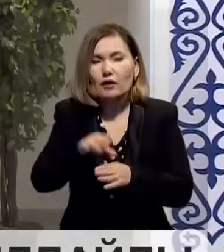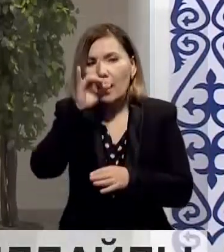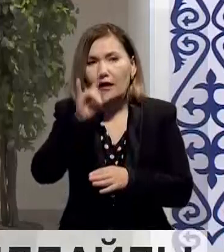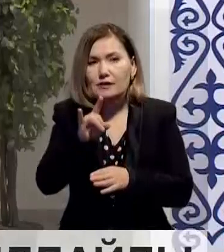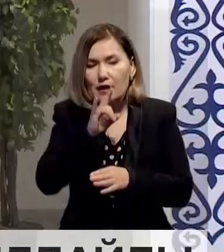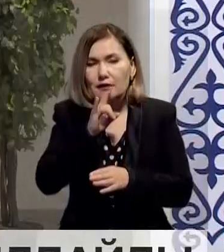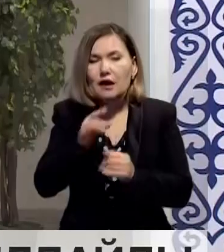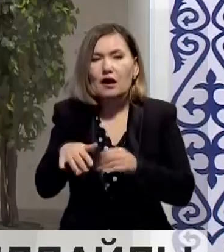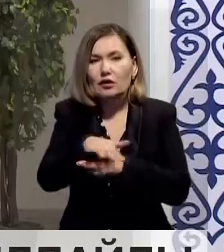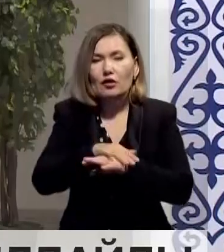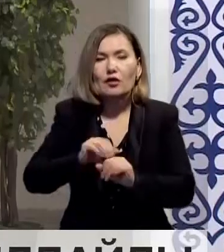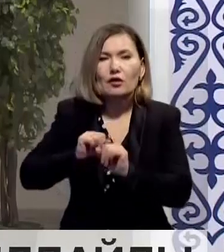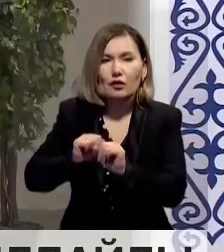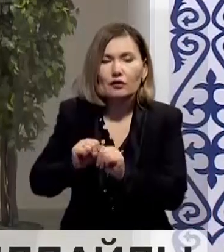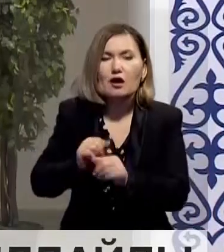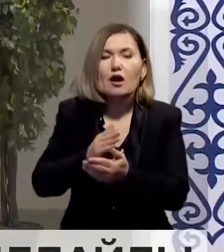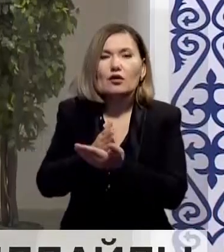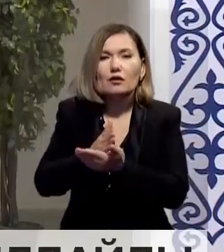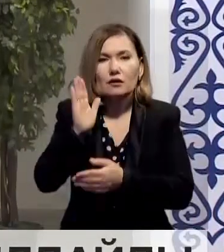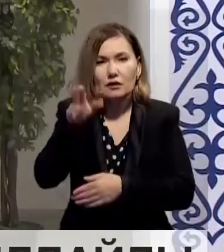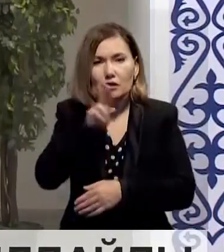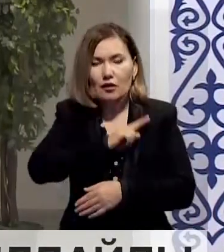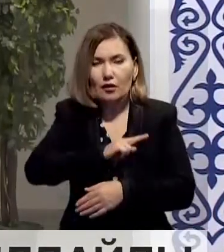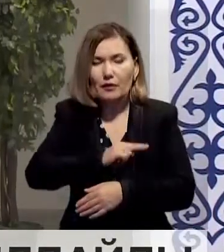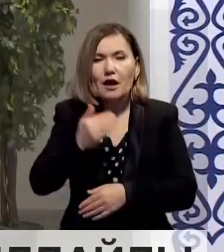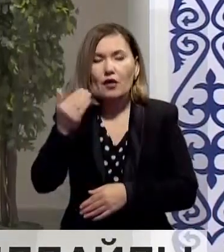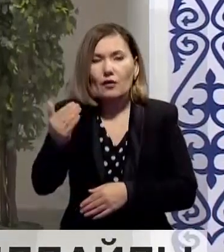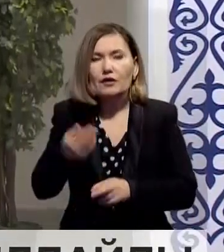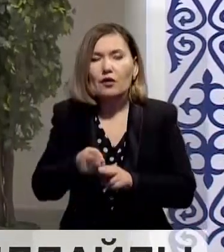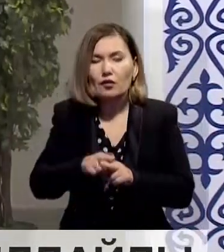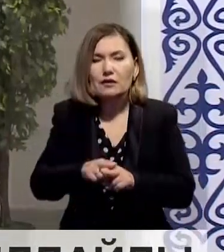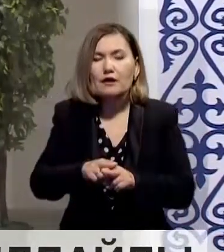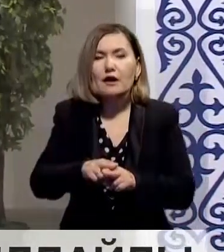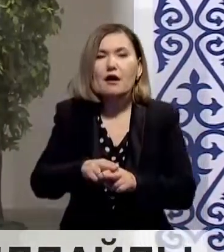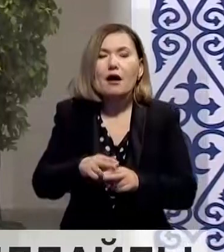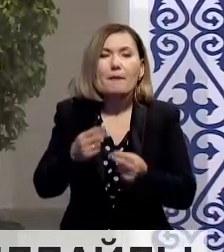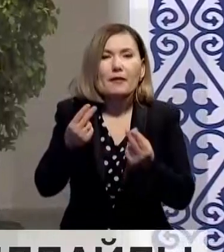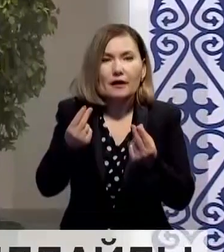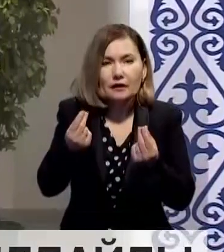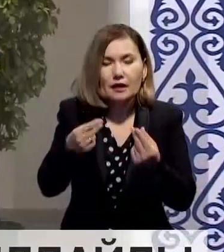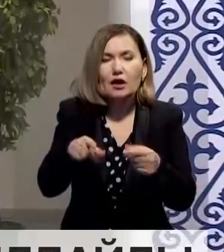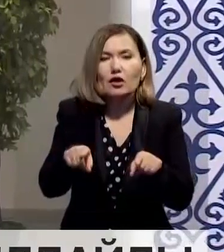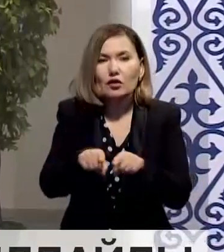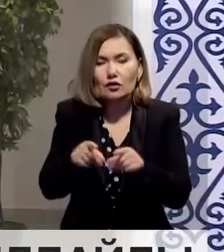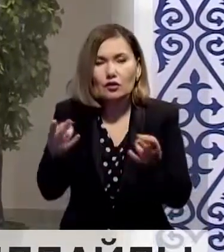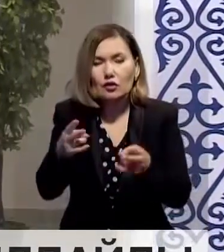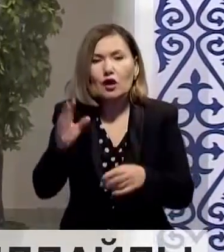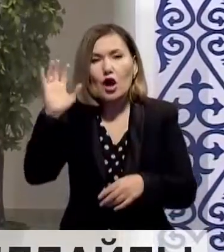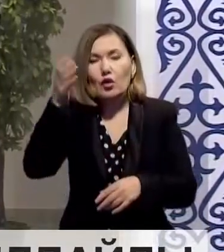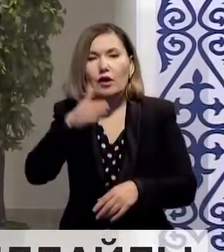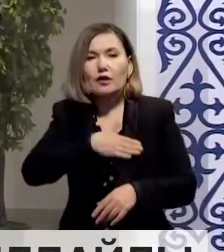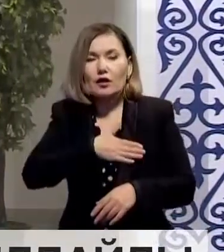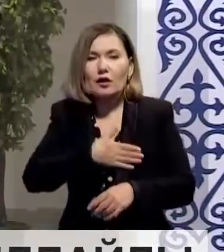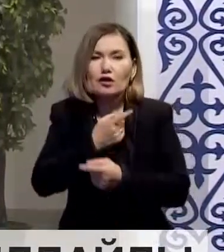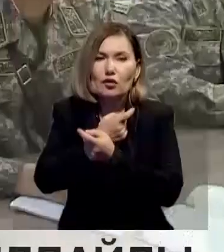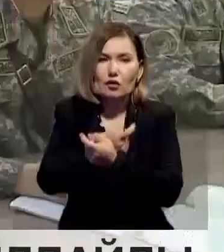қамтитын саланың бірі болып келеді. Яғни сіздер өздеріңіздің материалдық жақтан ғана емес, тек қана рухани, сонымен қатар өзіңіздің ер